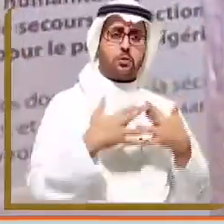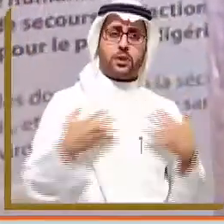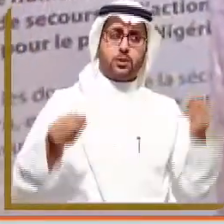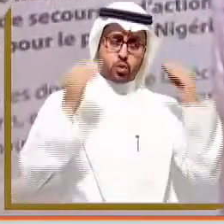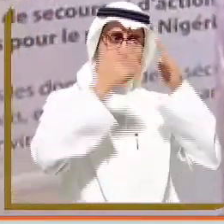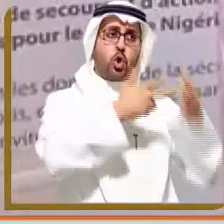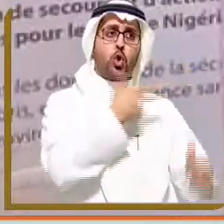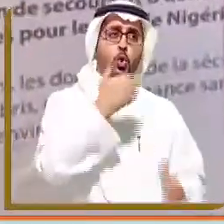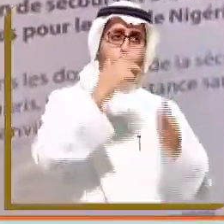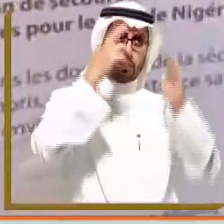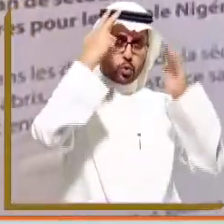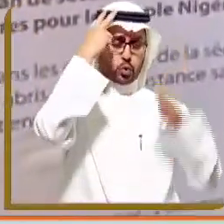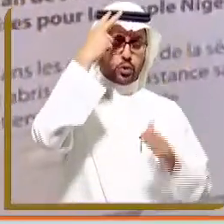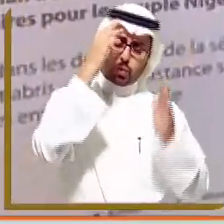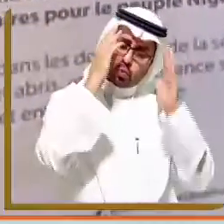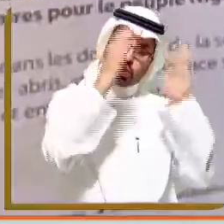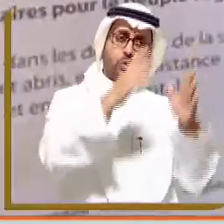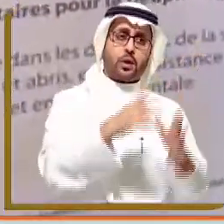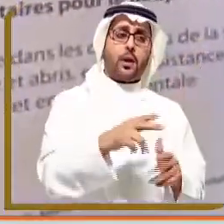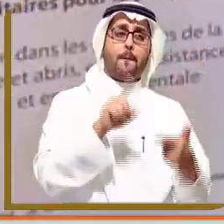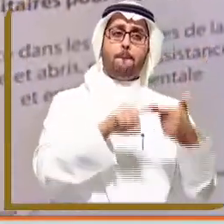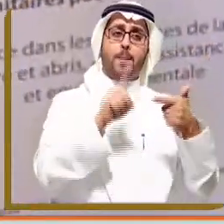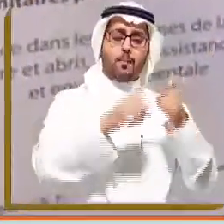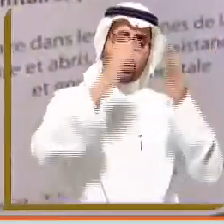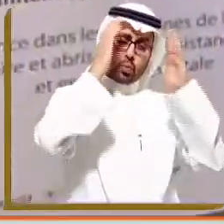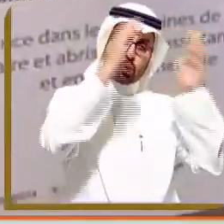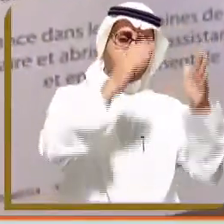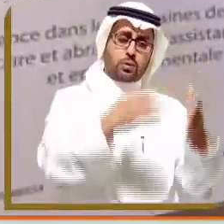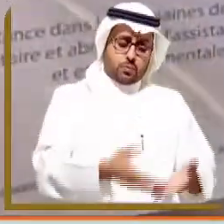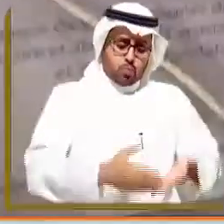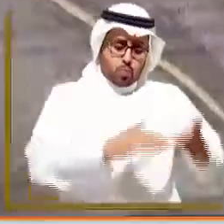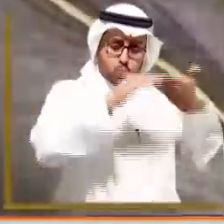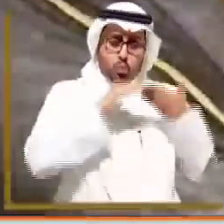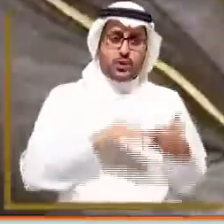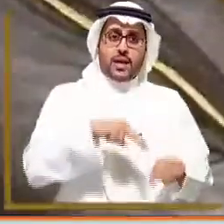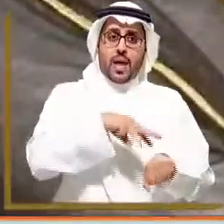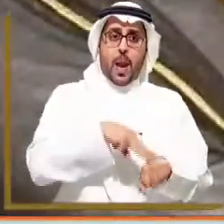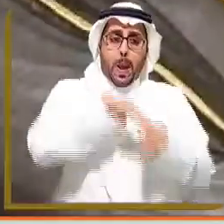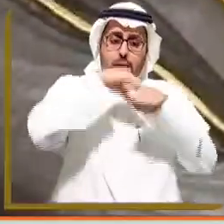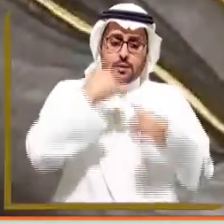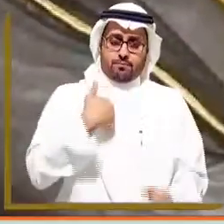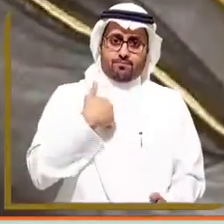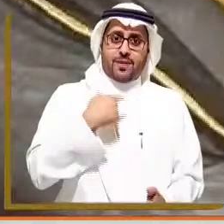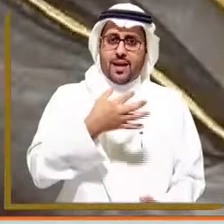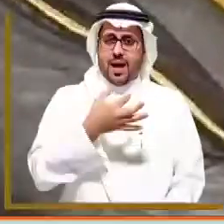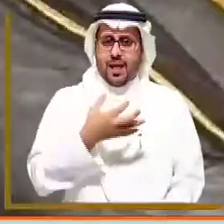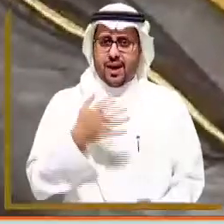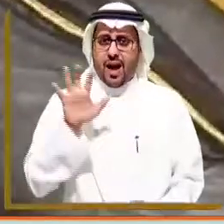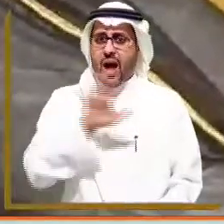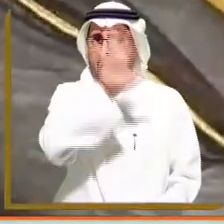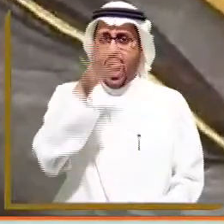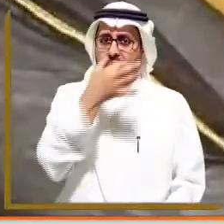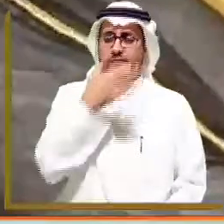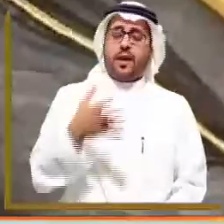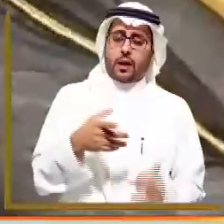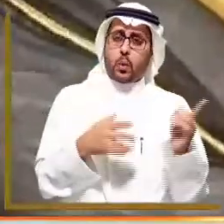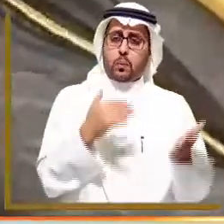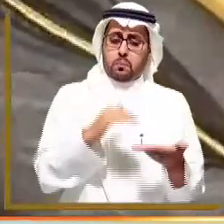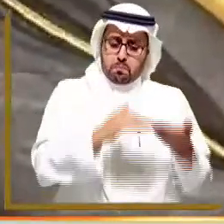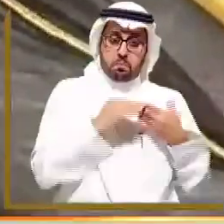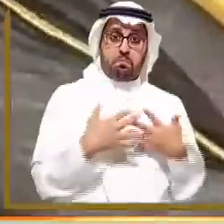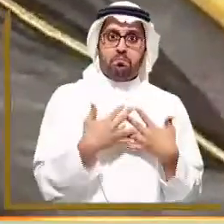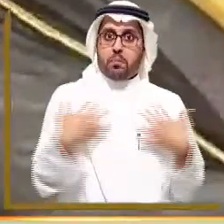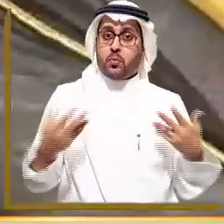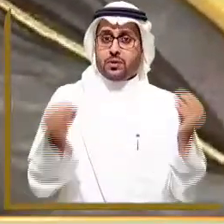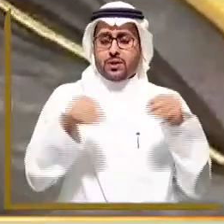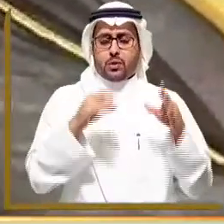الشريفين وسمو ولي عهده الأمين لما يقدم لبلاده من مساعدات إنسانية قيمة في المجالات كافة. ويأتي ذلك في